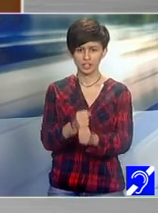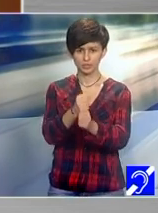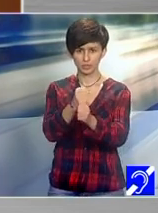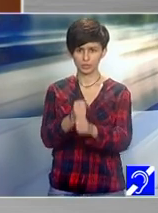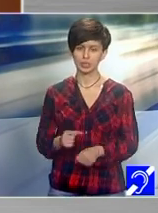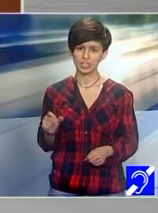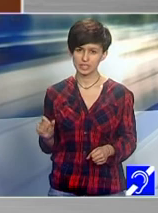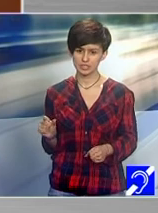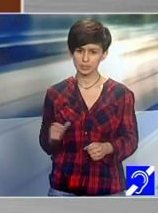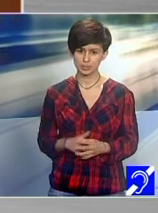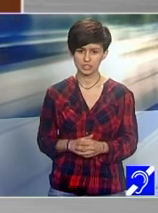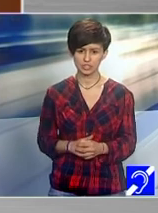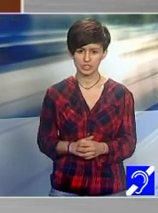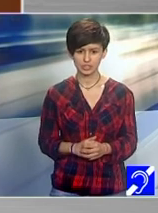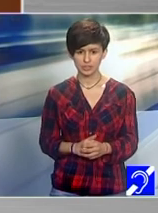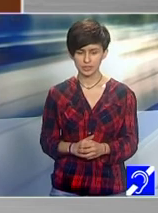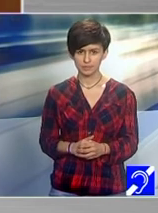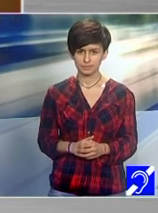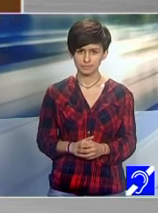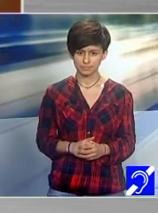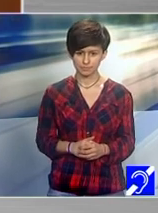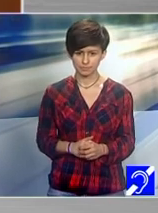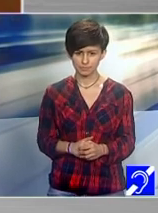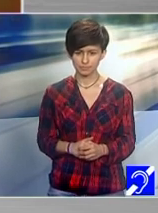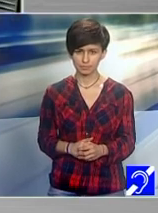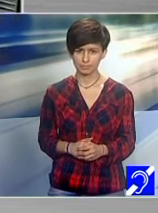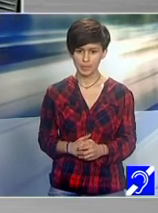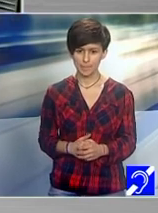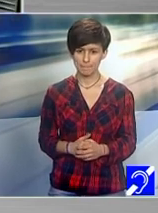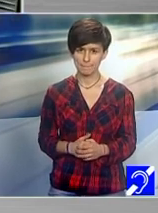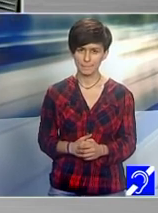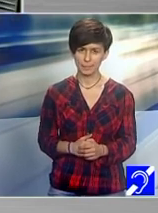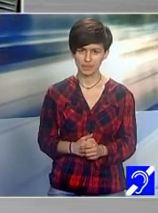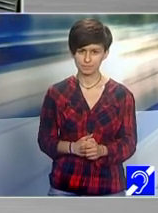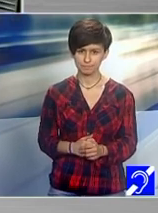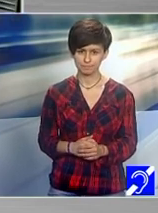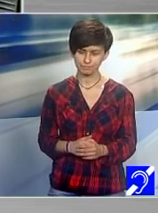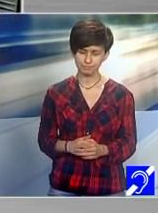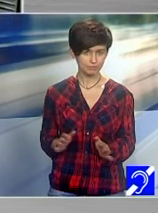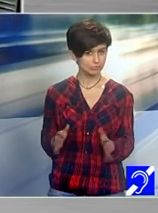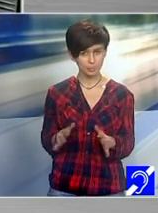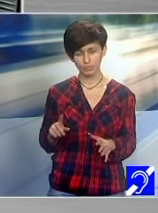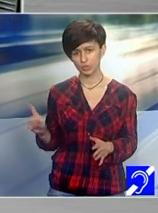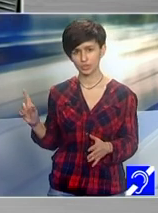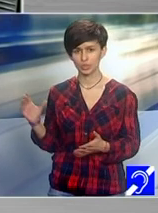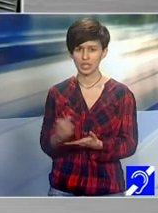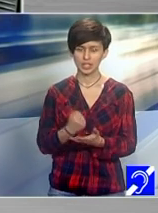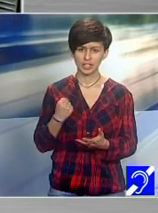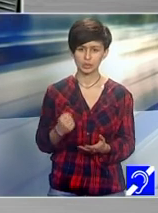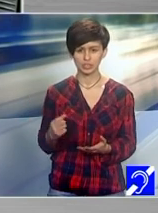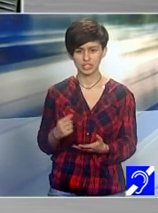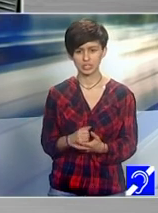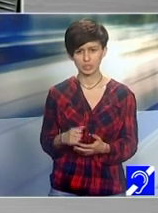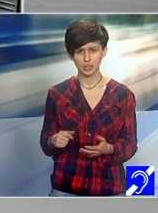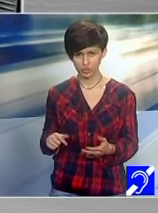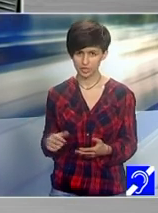le avem, măcar cu ale scrisului și a, aici, eu aici. Nu cu ale, și al povestitului, dar nici noi nu reușim întotdeauna să obținem sau aici